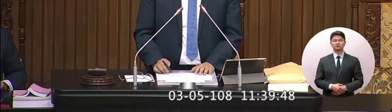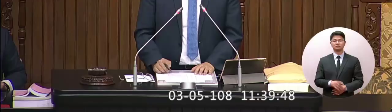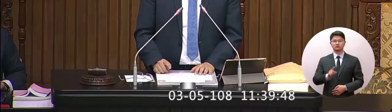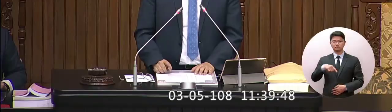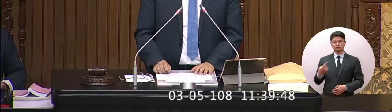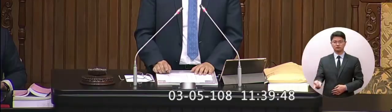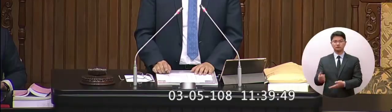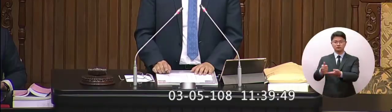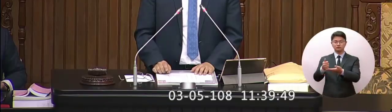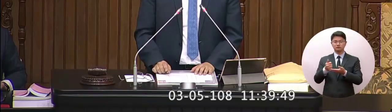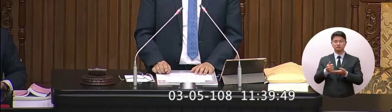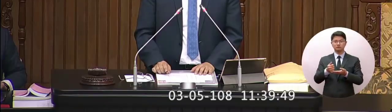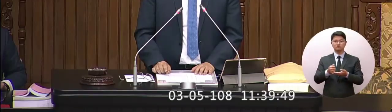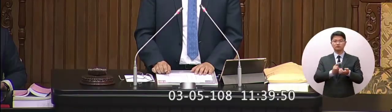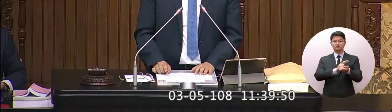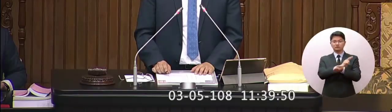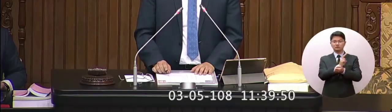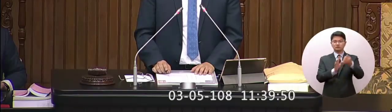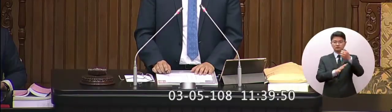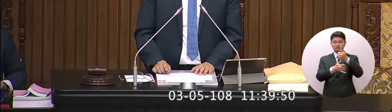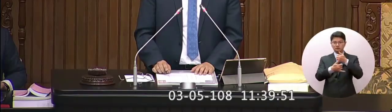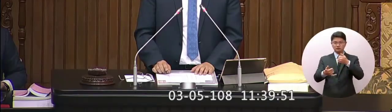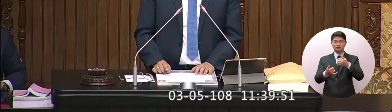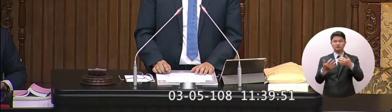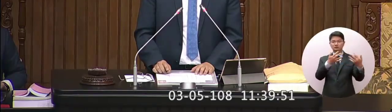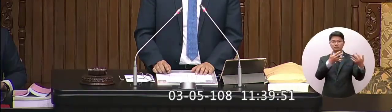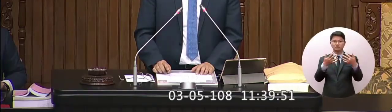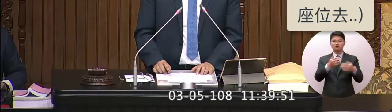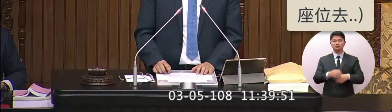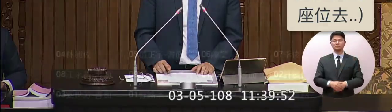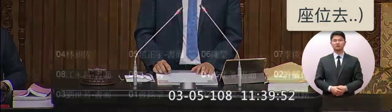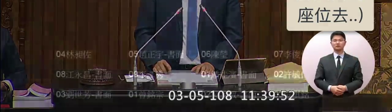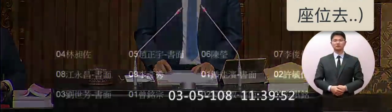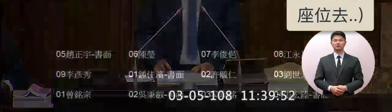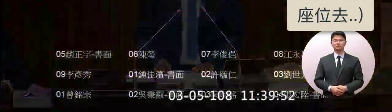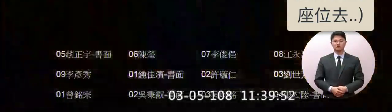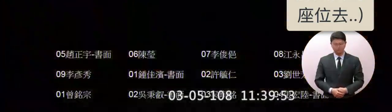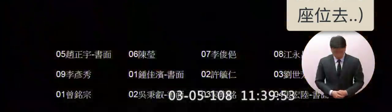接着请林长卓委员质询。